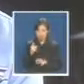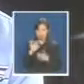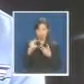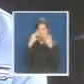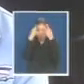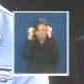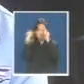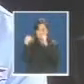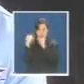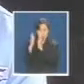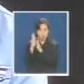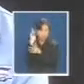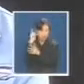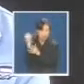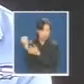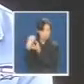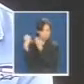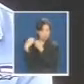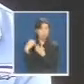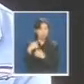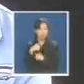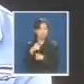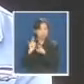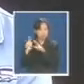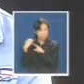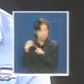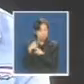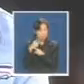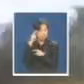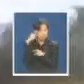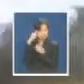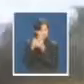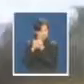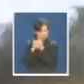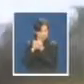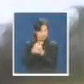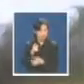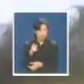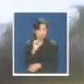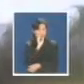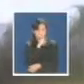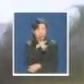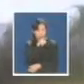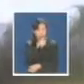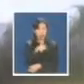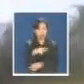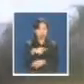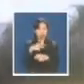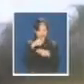แหล่งข่าวที่ใกล้ชิดบอกท่านว่าหลังบ้านท่านเนี่ยยื่นโนติสให้ท่านเลิกเล่น